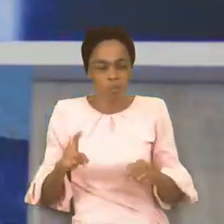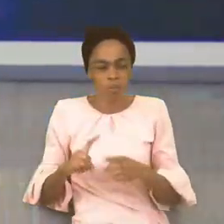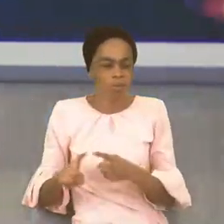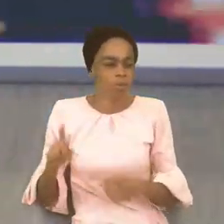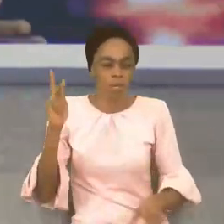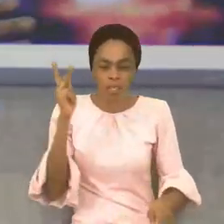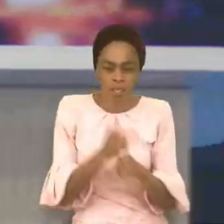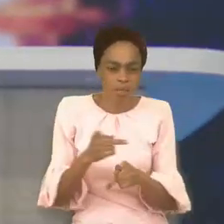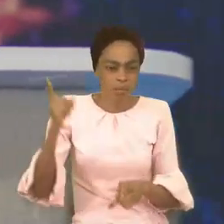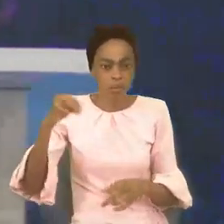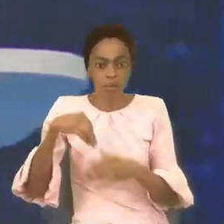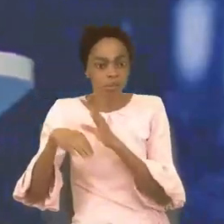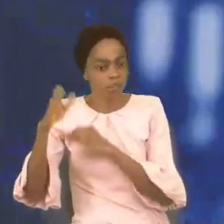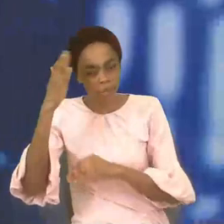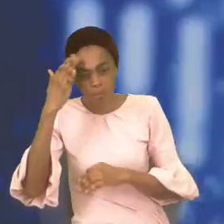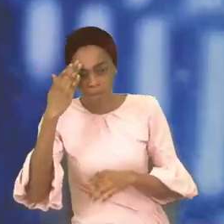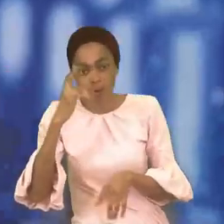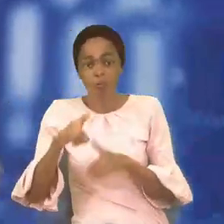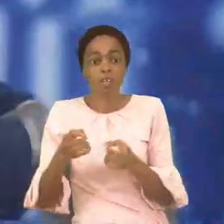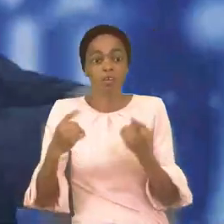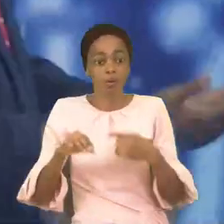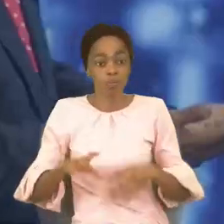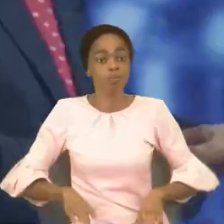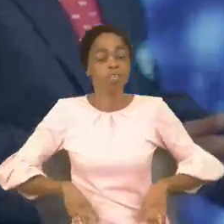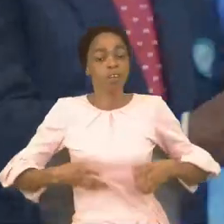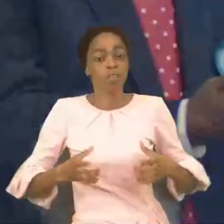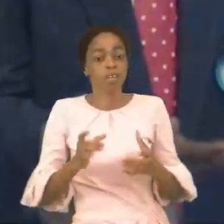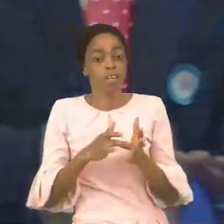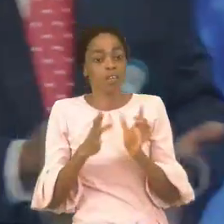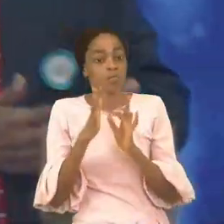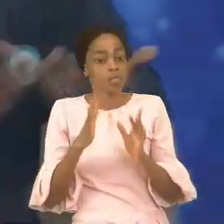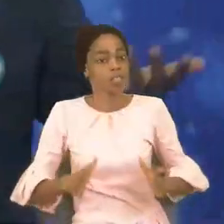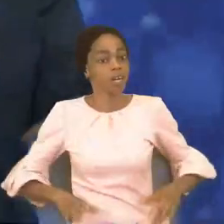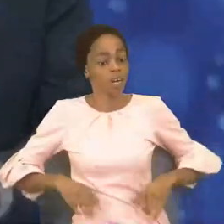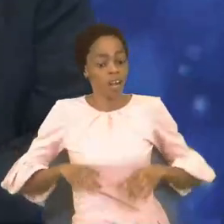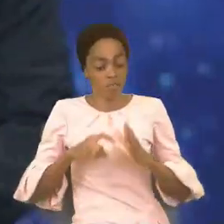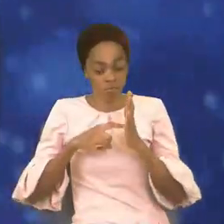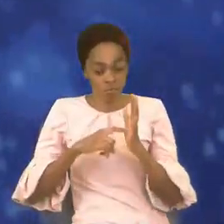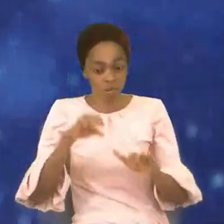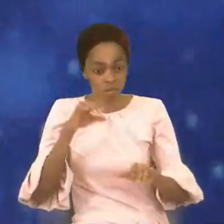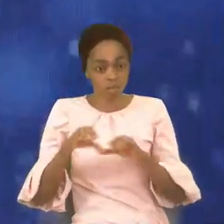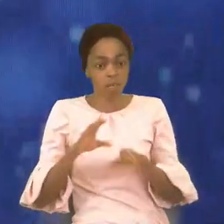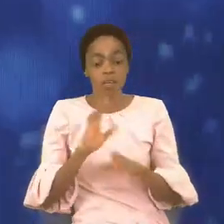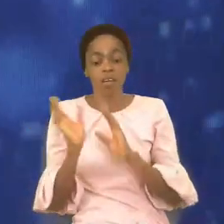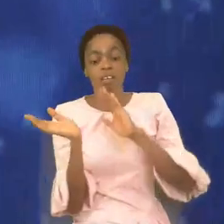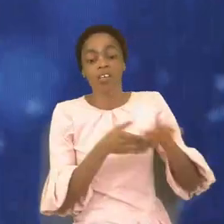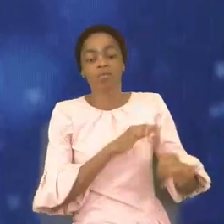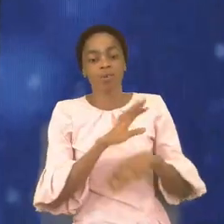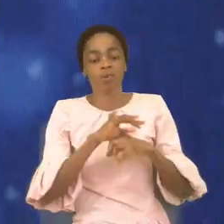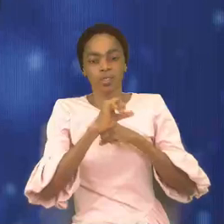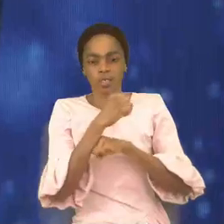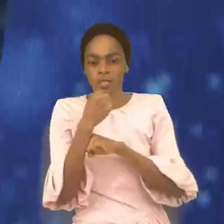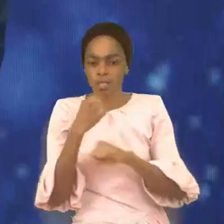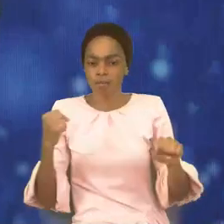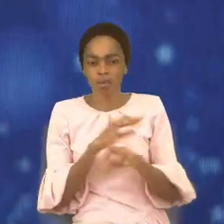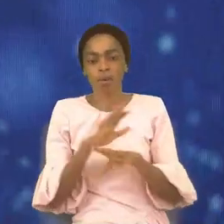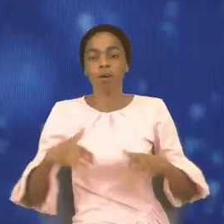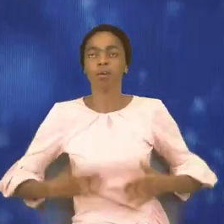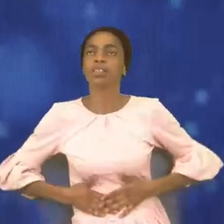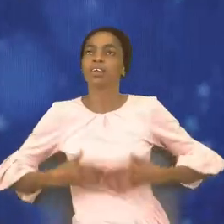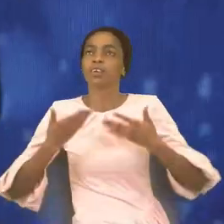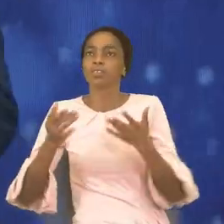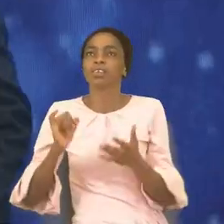Dieu quand il s'agit de la vie chrétienne pratique. Le salut, ils laissent ça de côté. Et toutes leurs professions